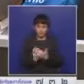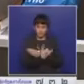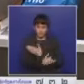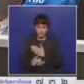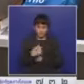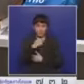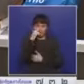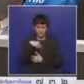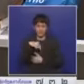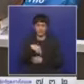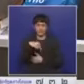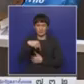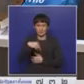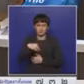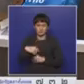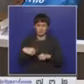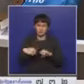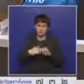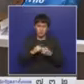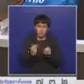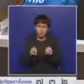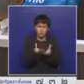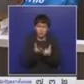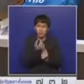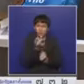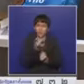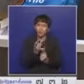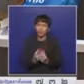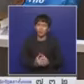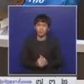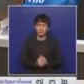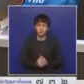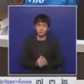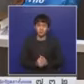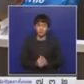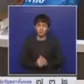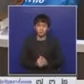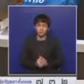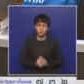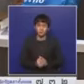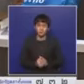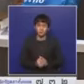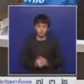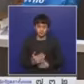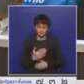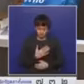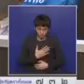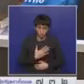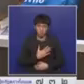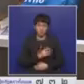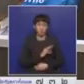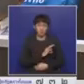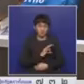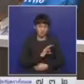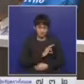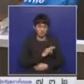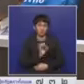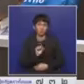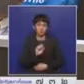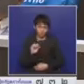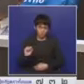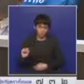ไทยมันเกิดอะไรขึ้นท่านประธานสภาครับผมในฐานะสมาชิกสภาผู้แทน